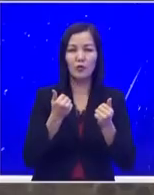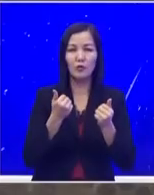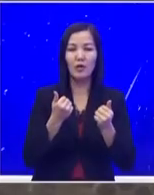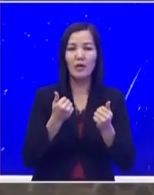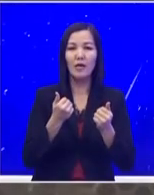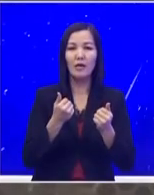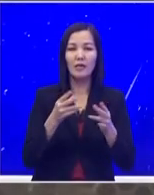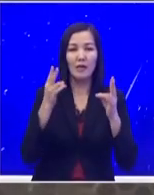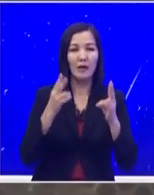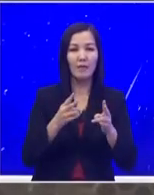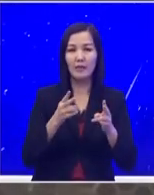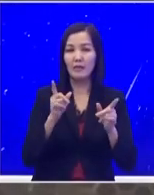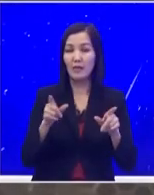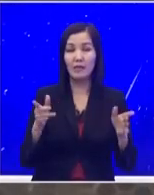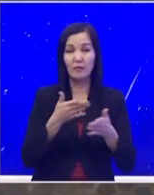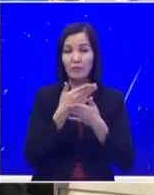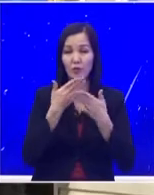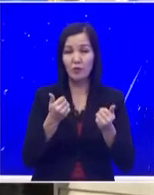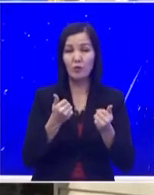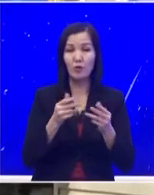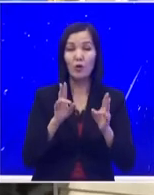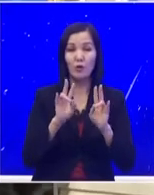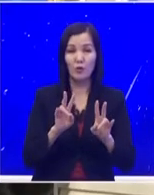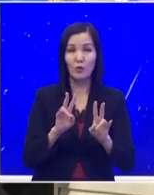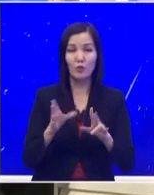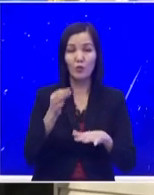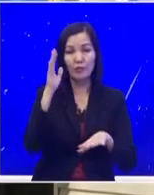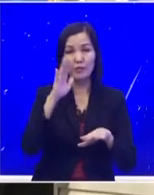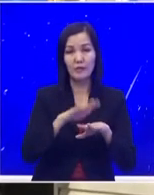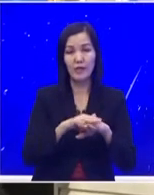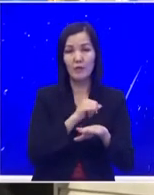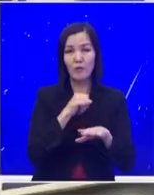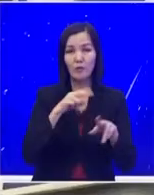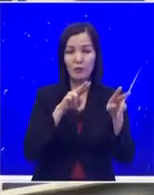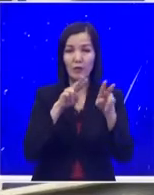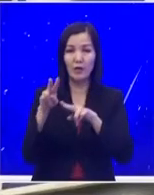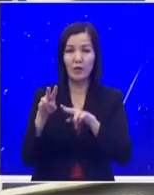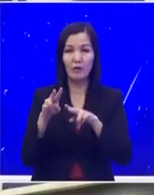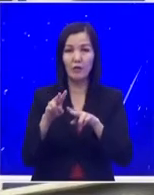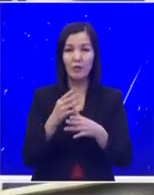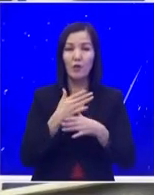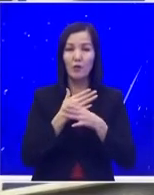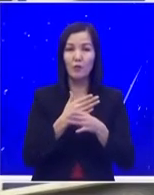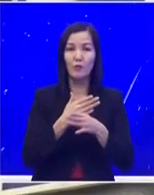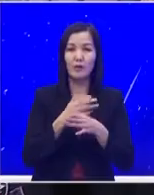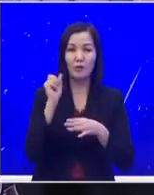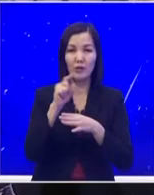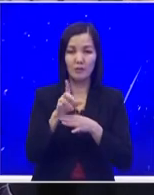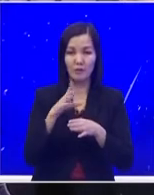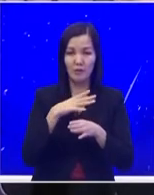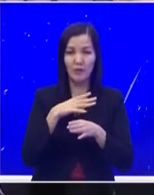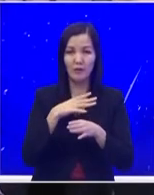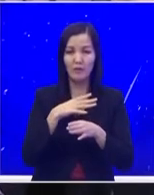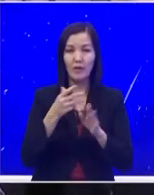болғанда апаттан ешкім зардап шекпеген. Бұл жағдайды облыс әкімі Амандық Баталов өз бақылауына алып, көмектесуге тапсырма берген